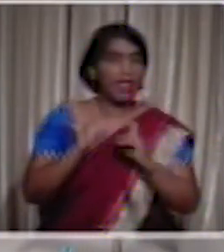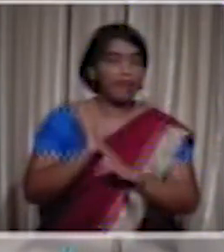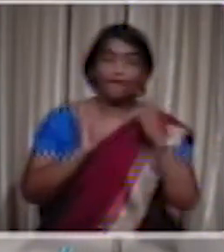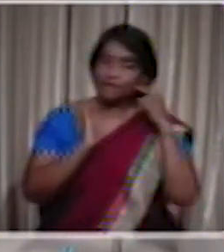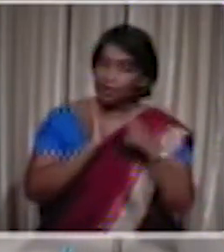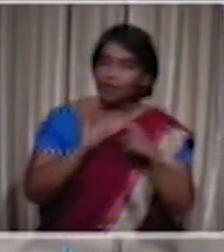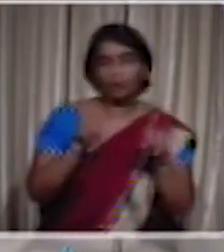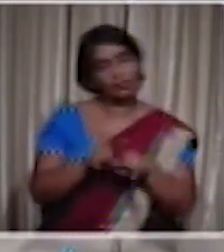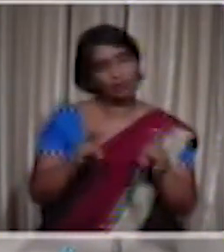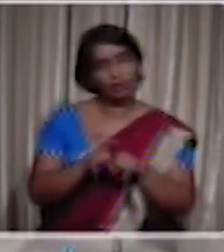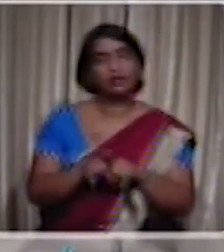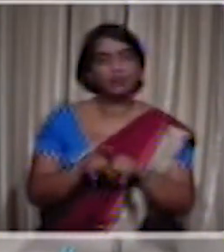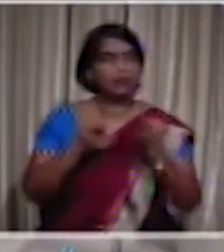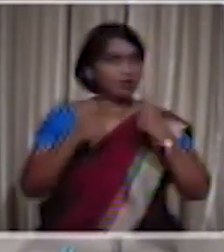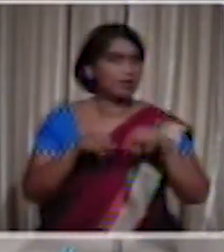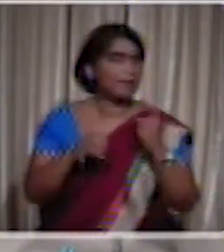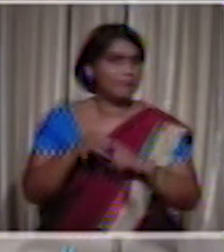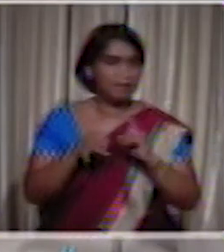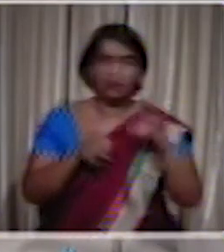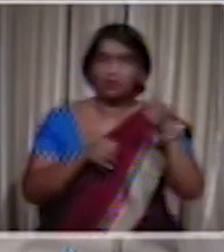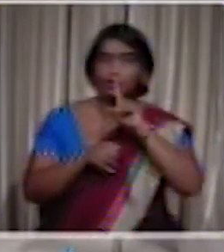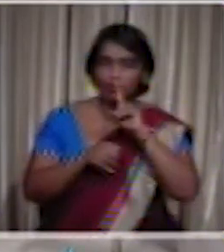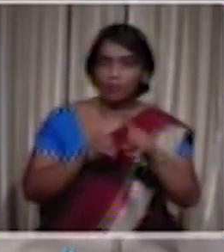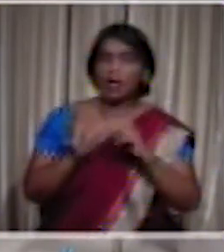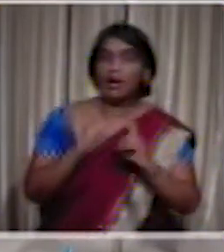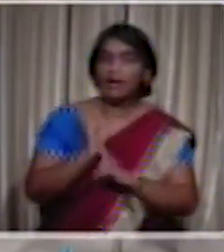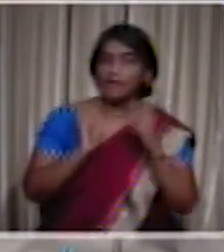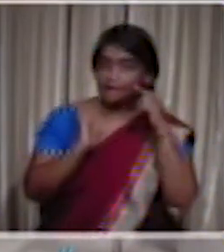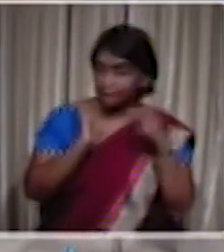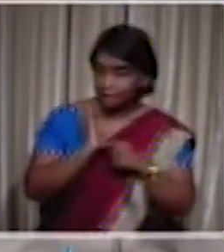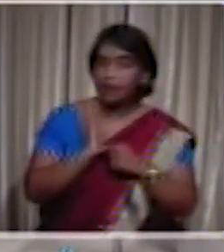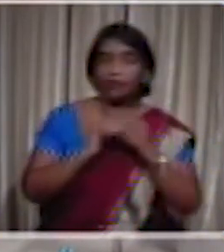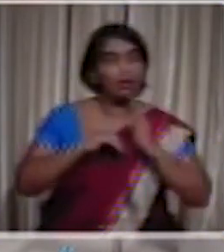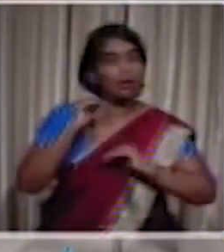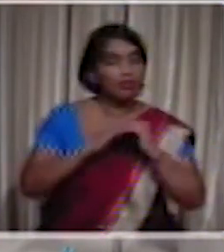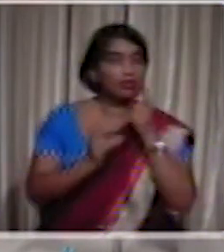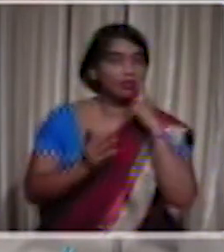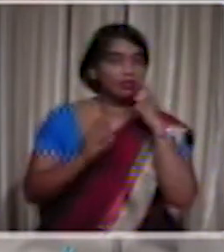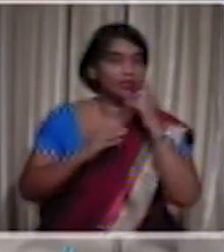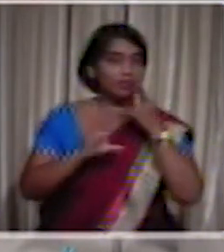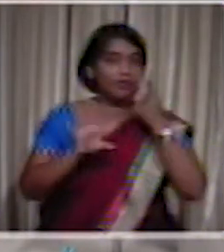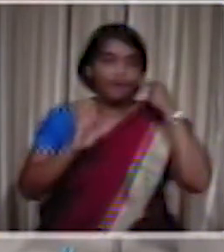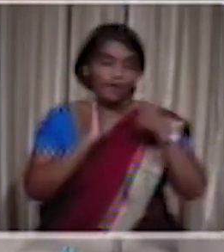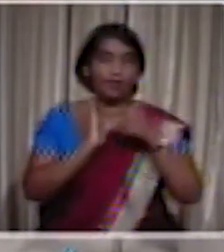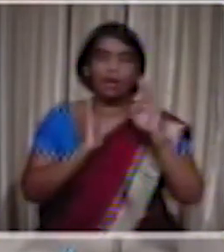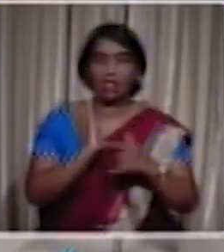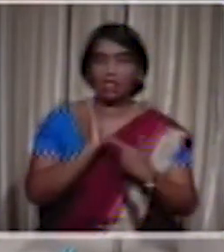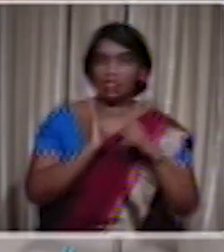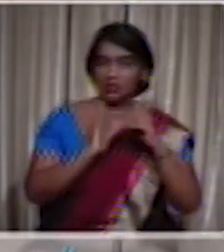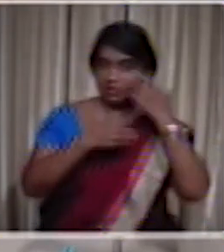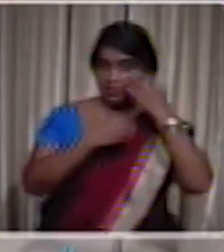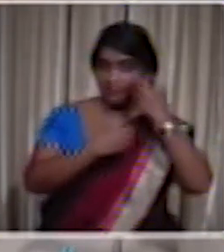එහෙමයි ඊළඟට ප්‍රශ්නේ තියෙන්නේ ඔබතුමා කිව්වා වගේ උසස් පෙළ විභාගයේ ප්‍රායෝගික පරීක්ෂණ තියෙන විෂයන් තියෙනවා තාක්ෂණ වේදේ විෂය